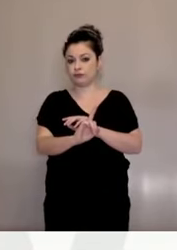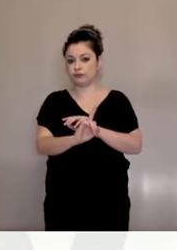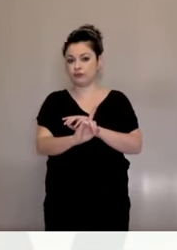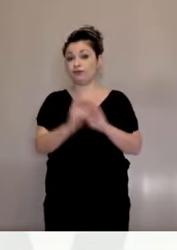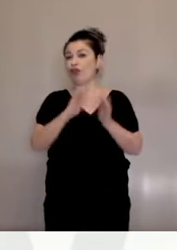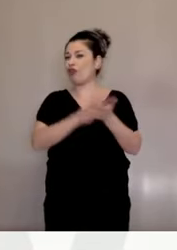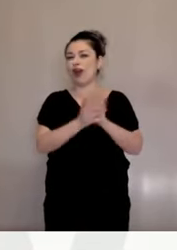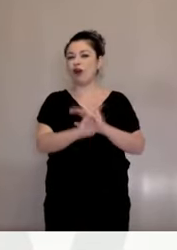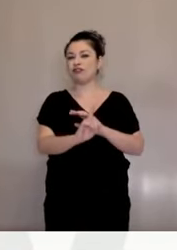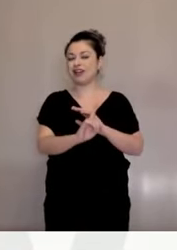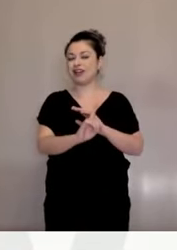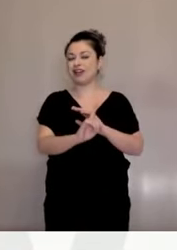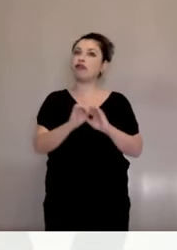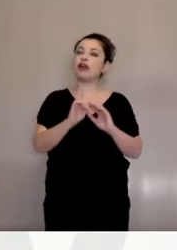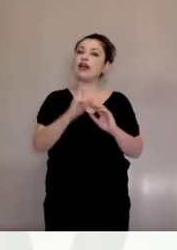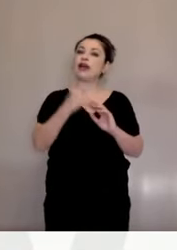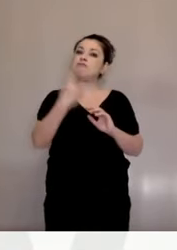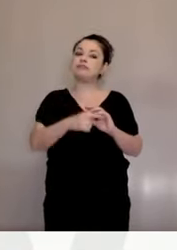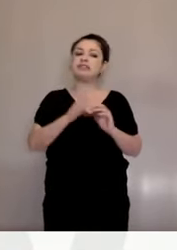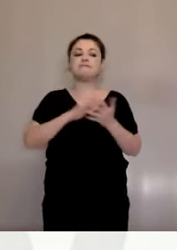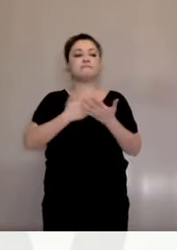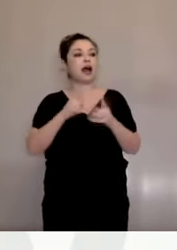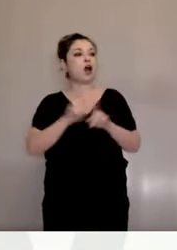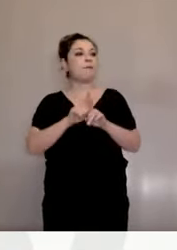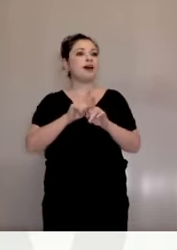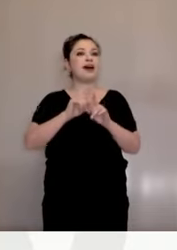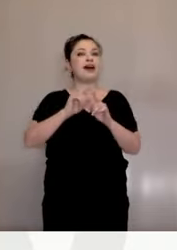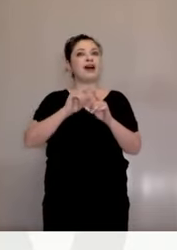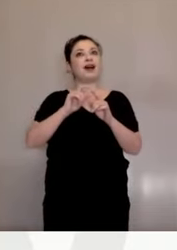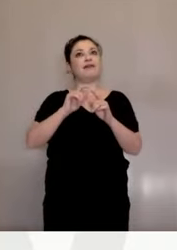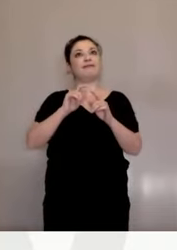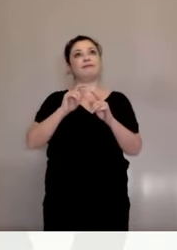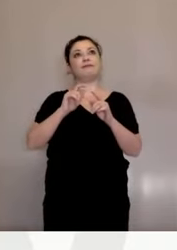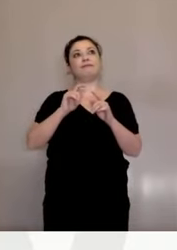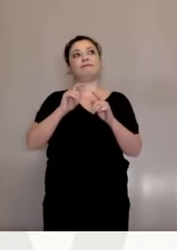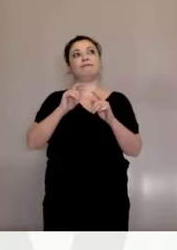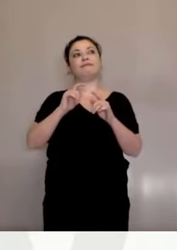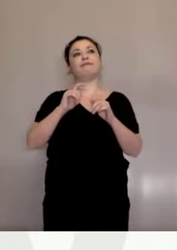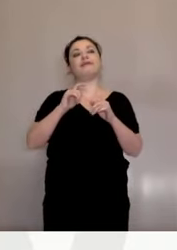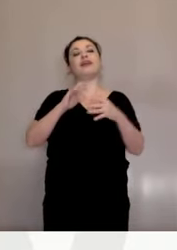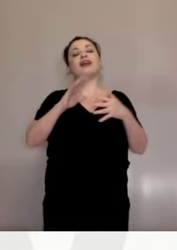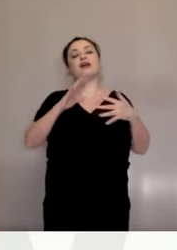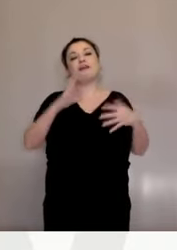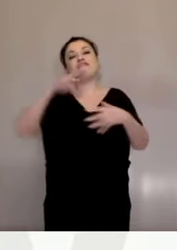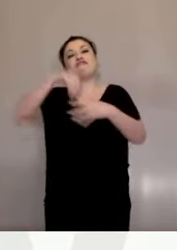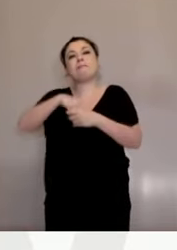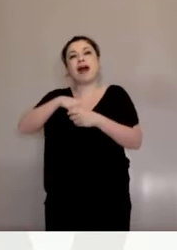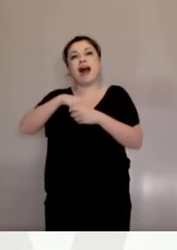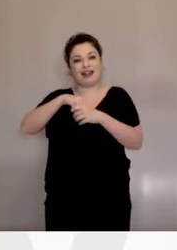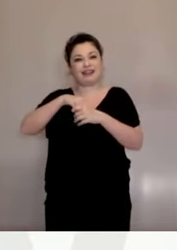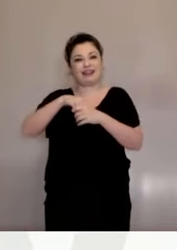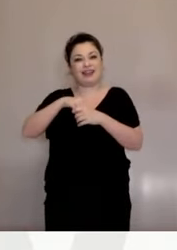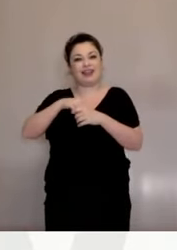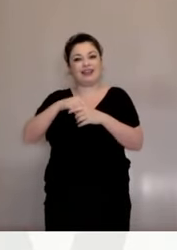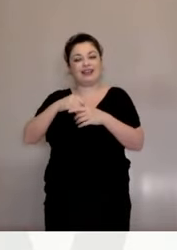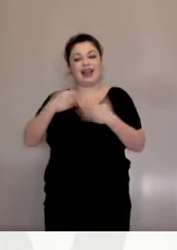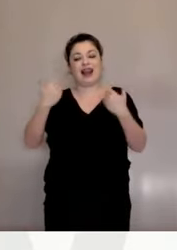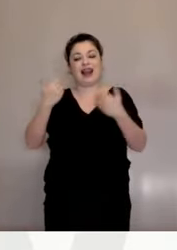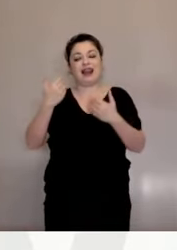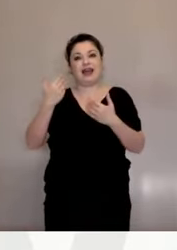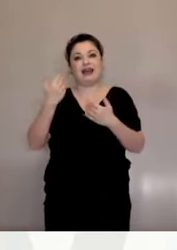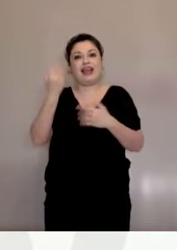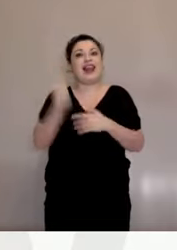è un atto dell'essere comune. E precisamente penso